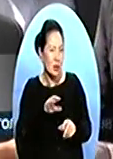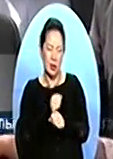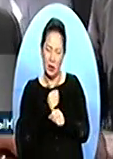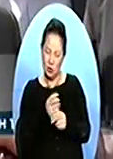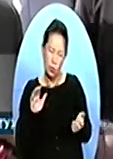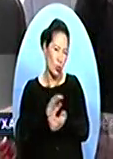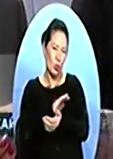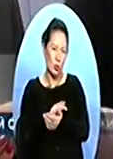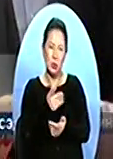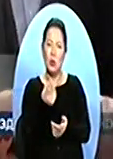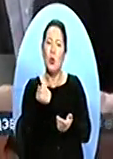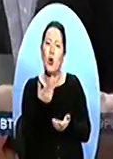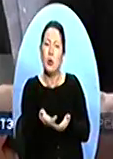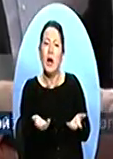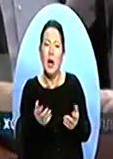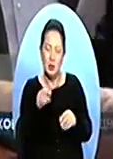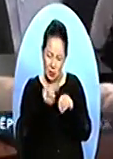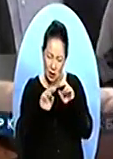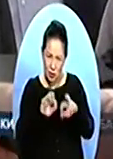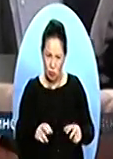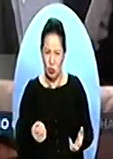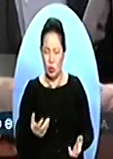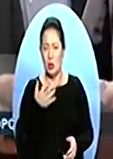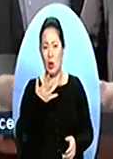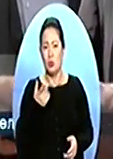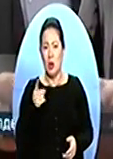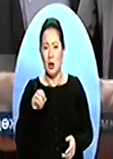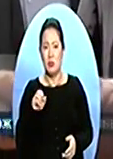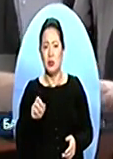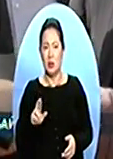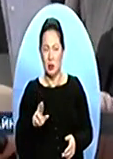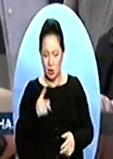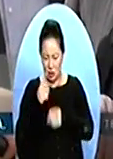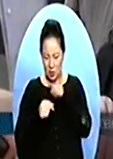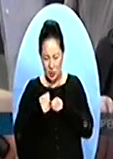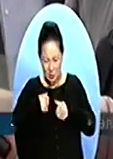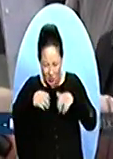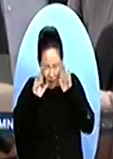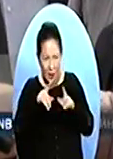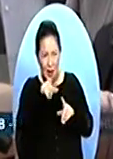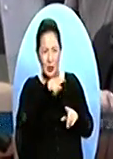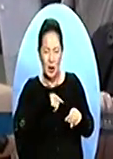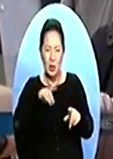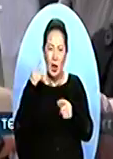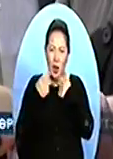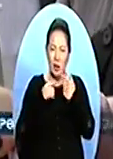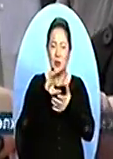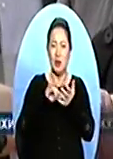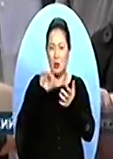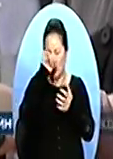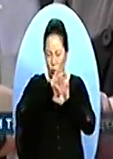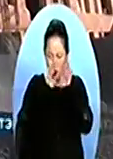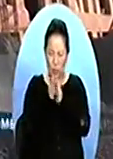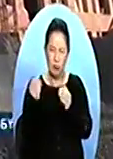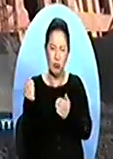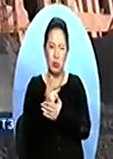энэ гүйцэтгэж 510. Тэгээ ирэх жил би ч анхаарья. Өөрөө ч гол сангийн яамтай чадвар бүтэн тавиад